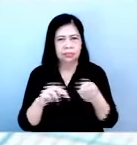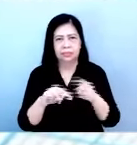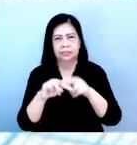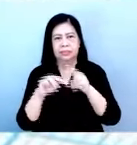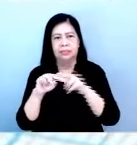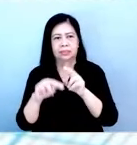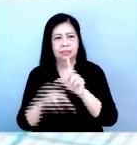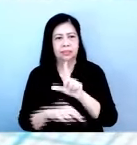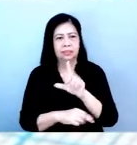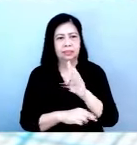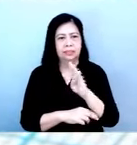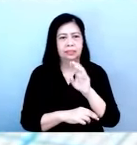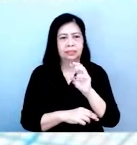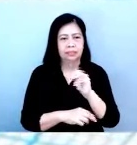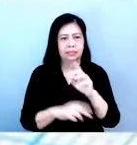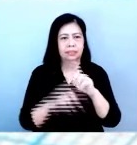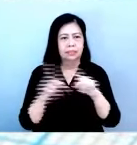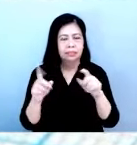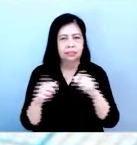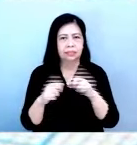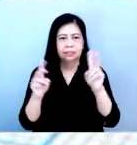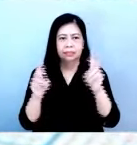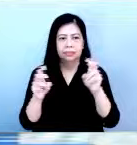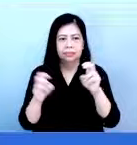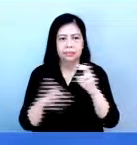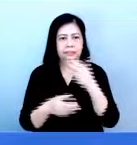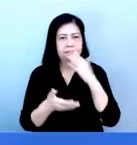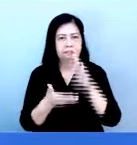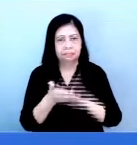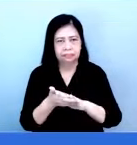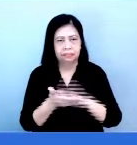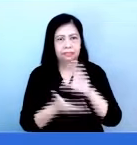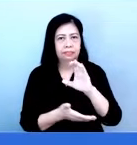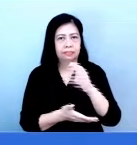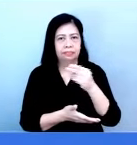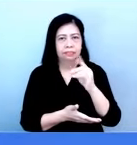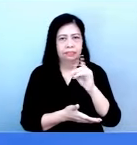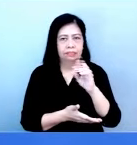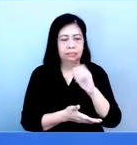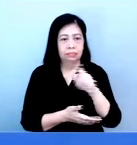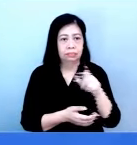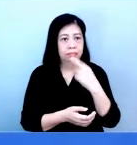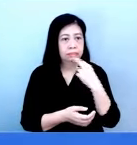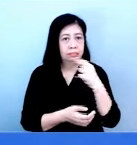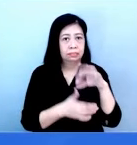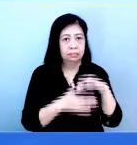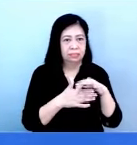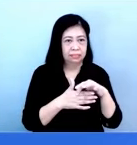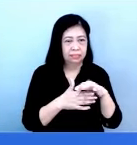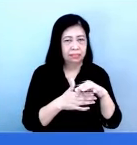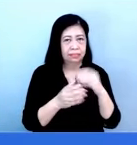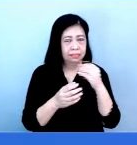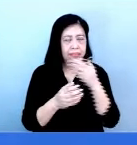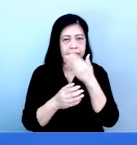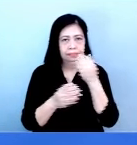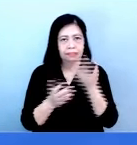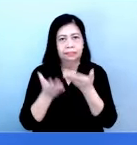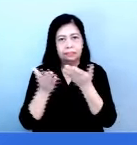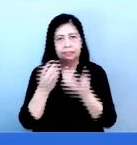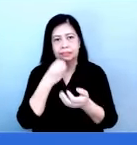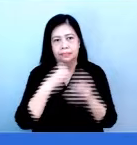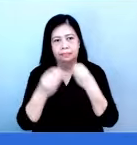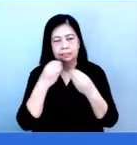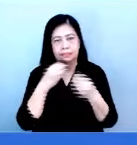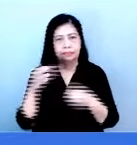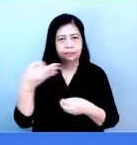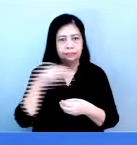LDL o low density lipoprotein na tinatawag ding bad cholesterol. Imbis na red meat na sagana sa saturated fats ang kainin, mas mainam na kumain ng isda